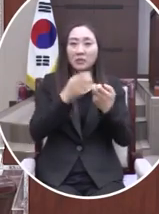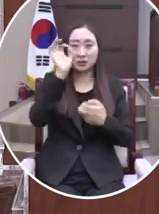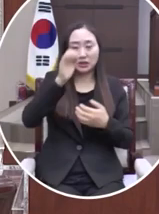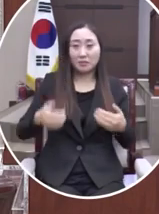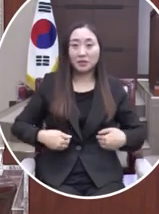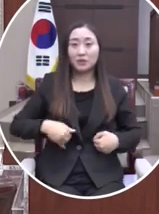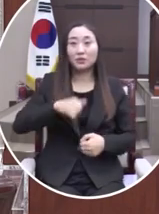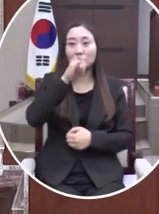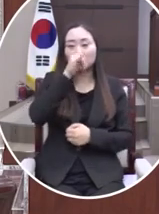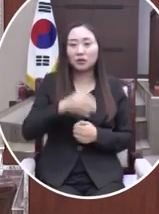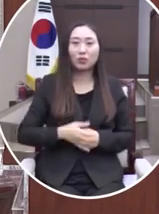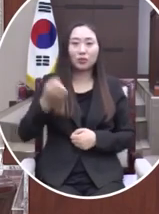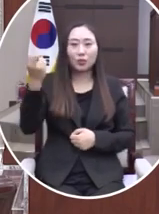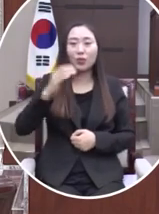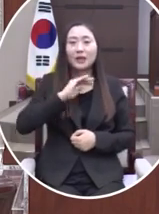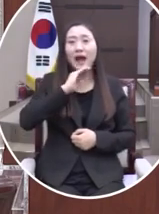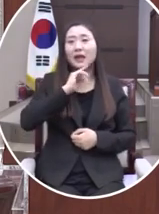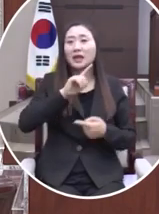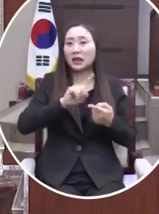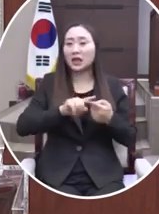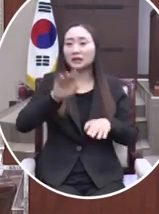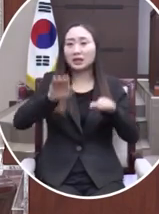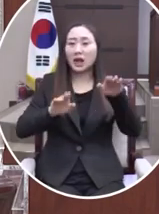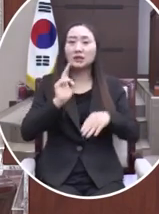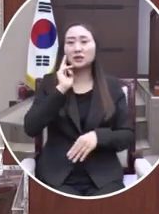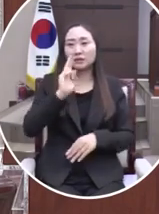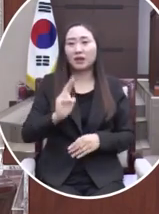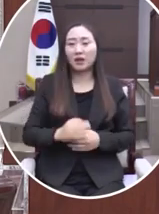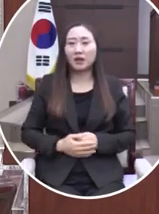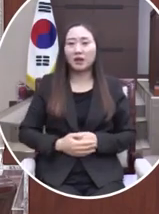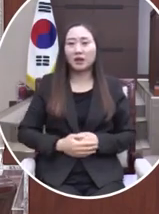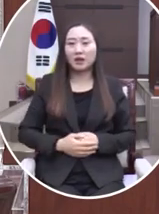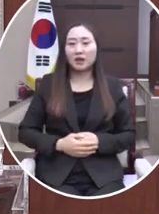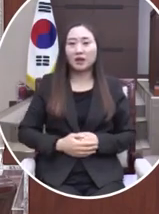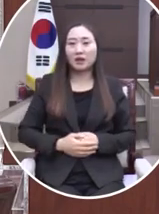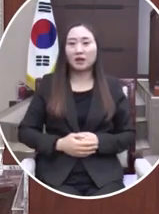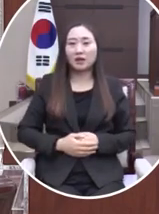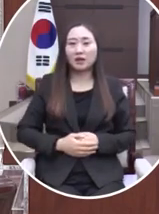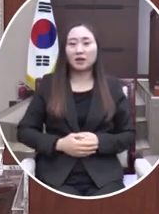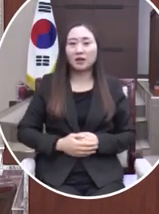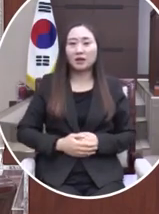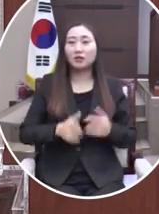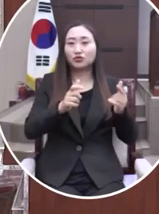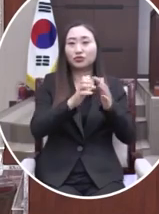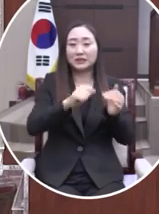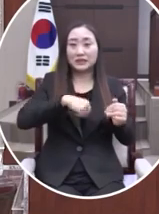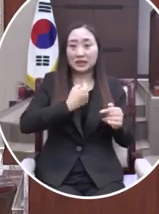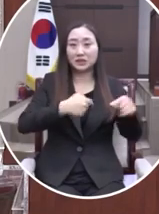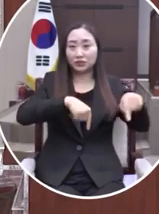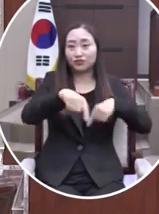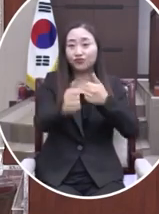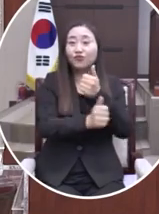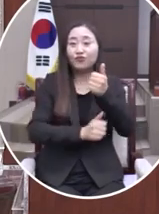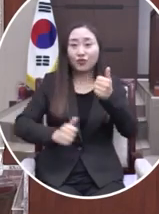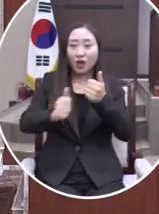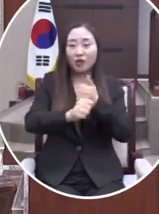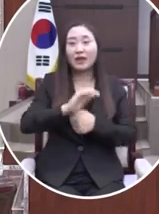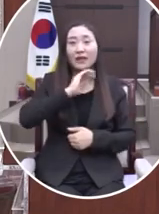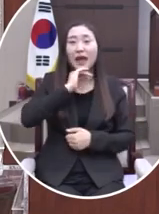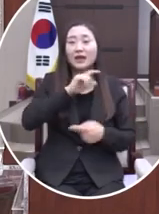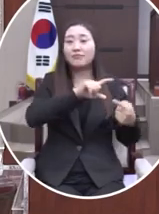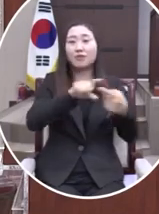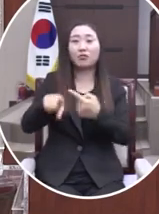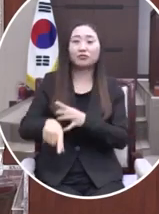무엇보다도 연령 분포의 불균형은 더욱 심각합니다. 주민자치회 위원회 평균 연령은